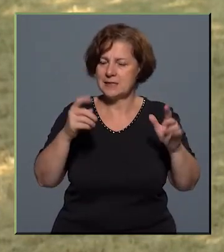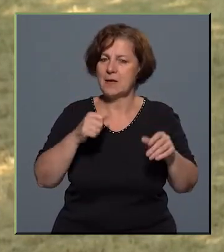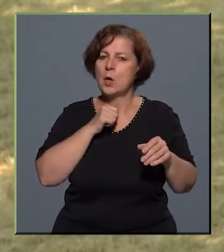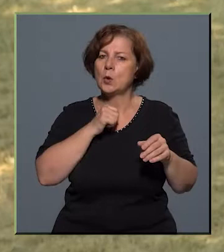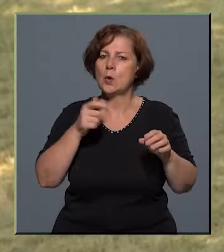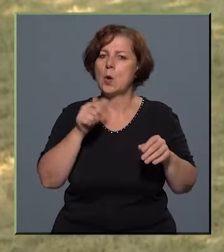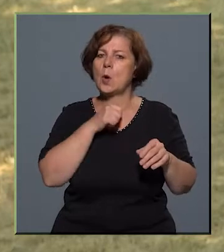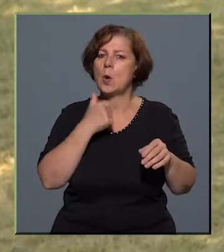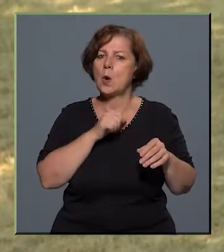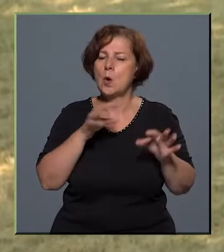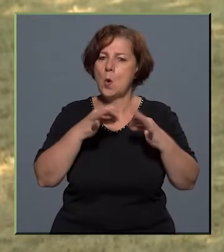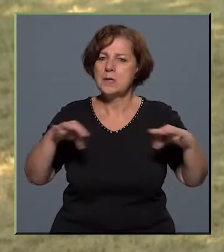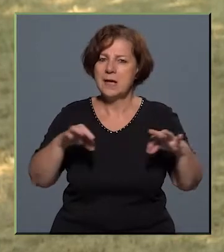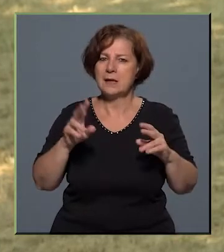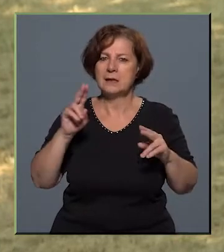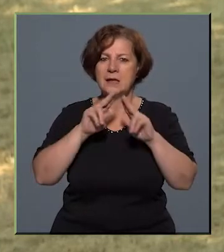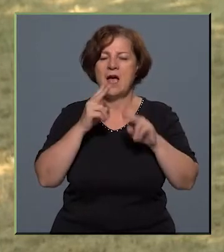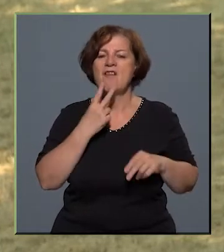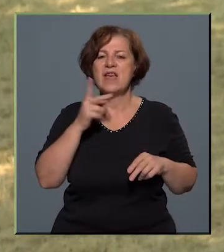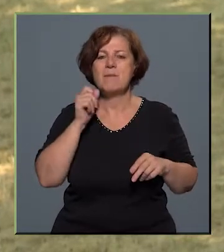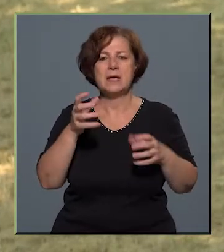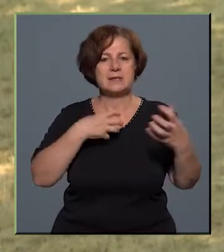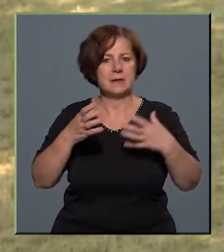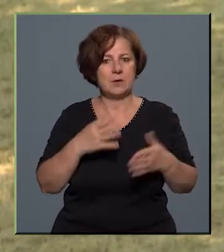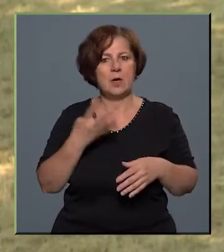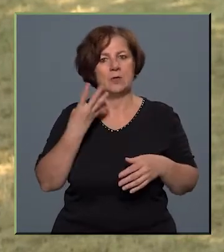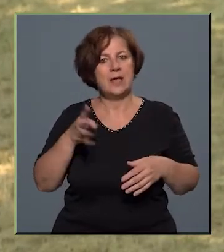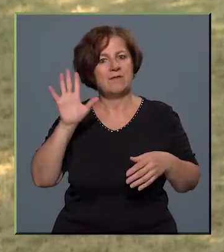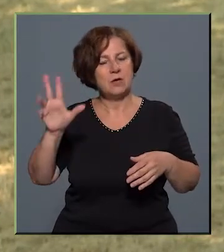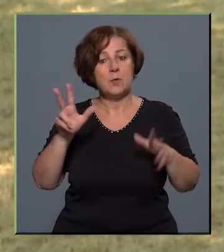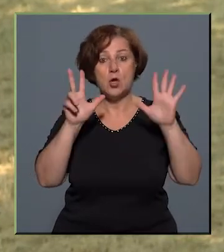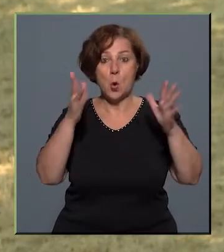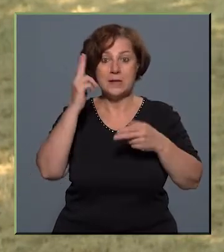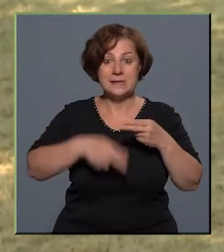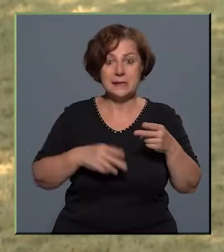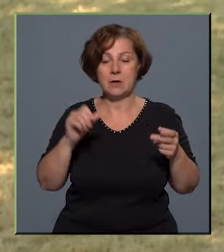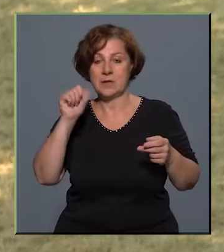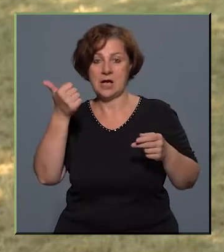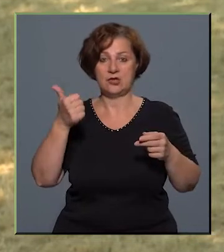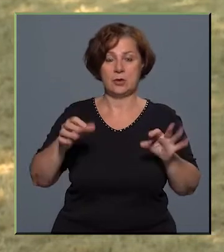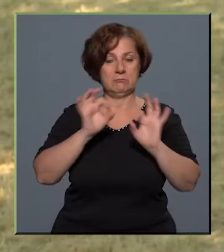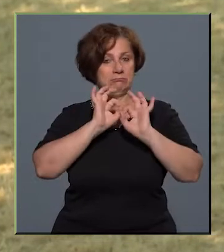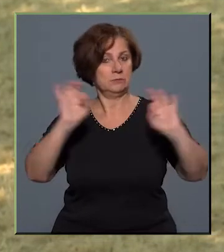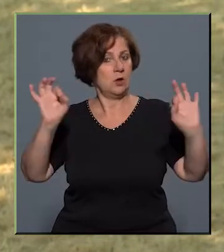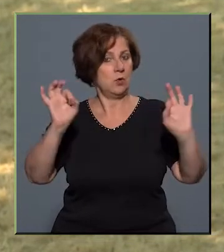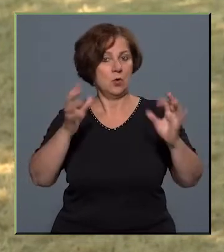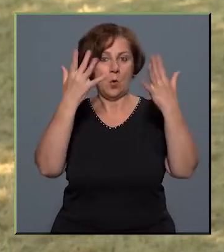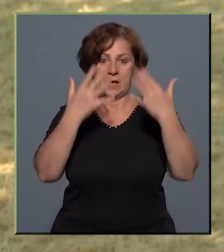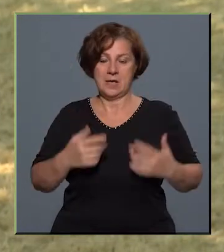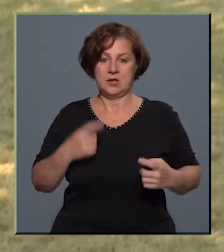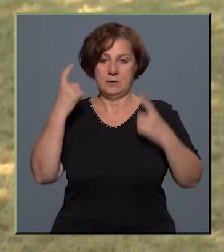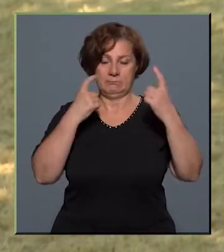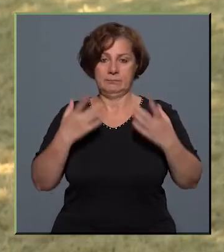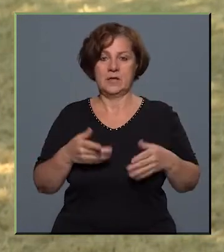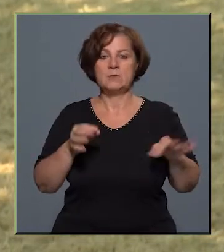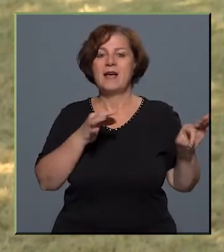görögországi világbajnokságon már szerepeltünk. Ott a 40 országból a legjobb 8-ig menetelt a gárda, ami elsőként egy nagyon-nagyon nagy teljesítmény szerintem. És